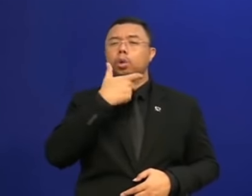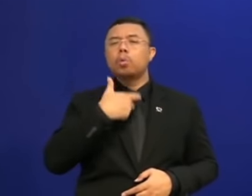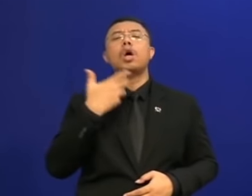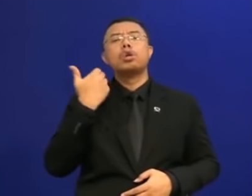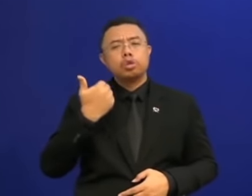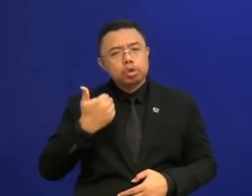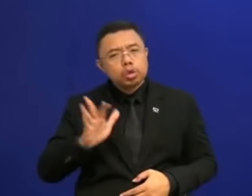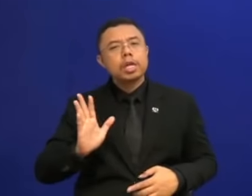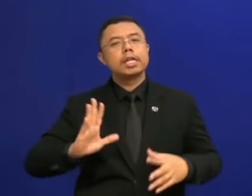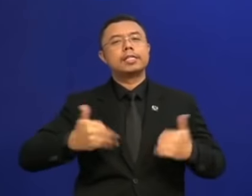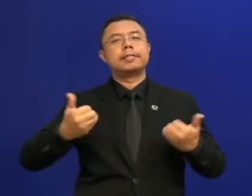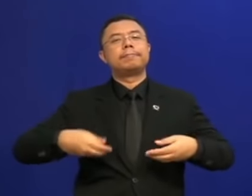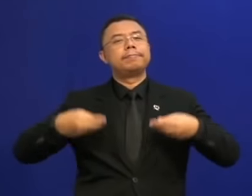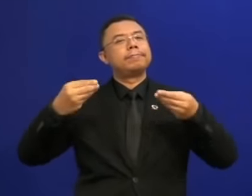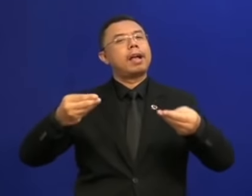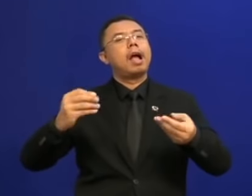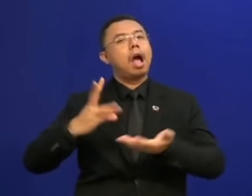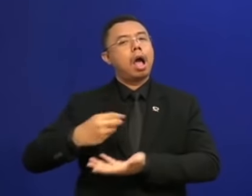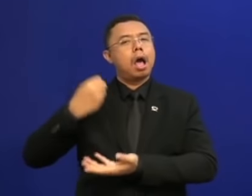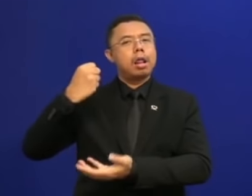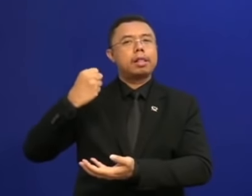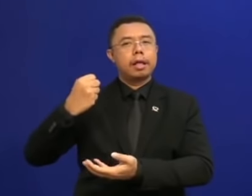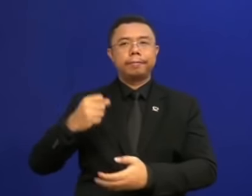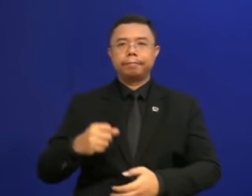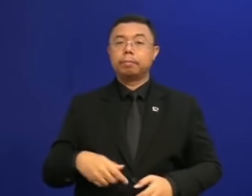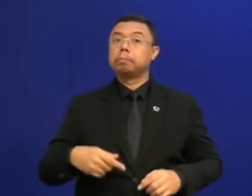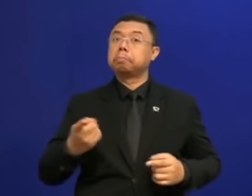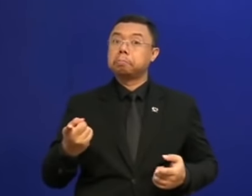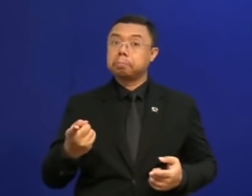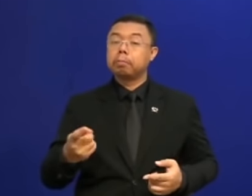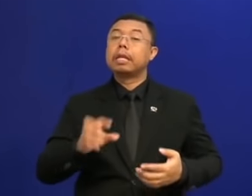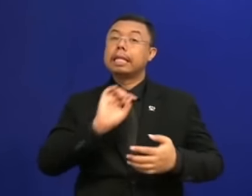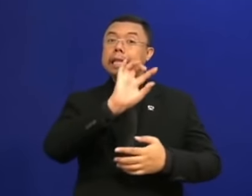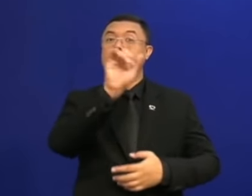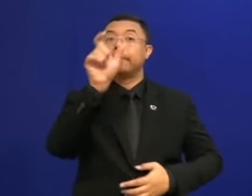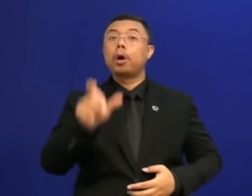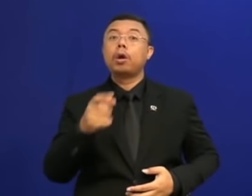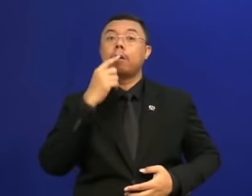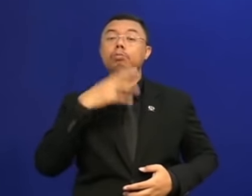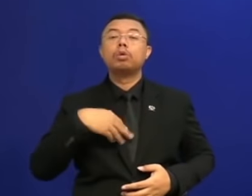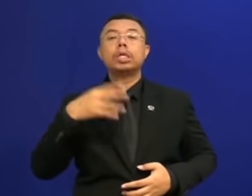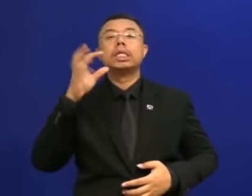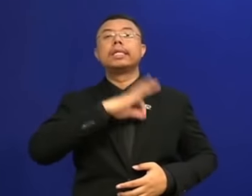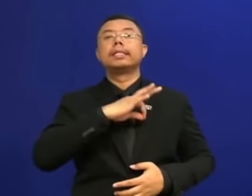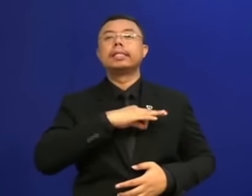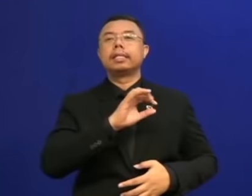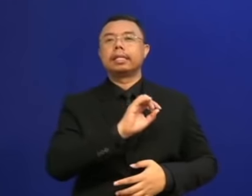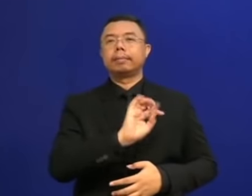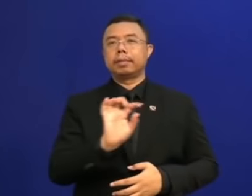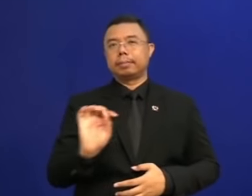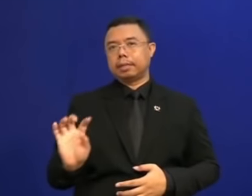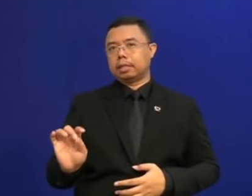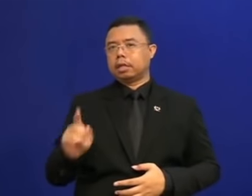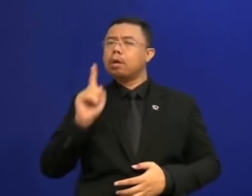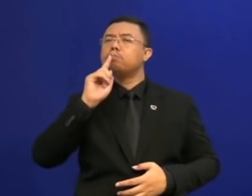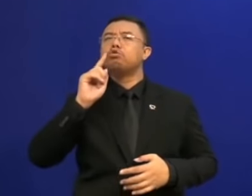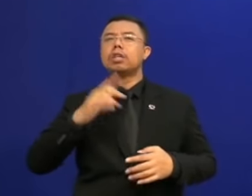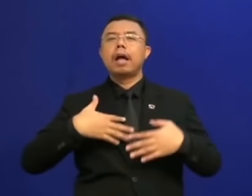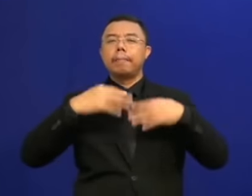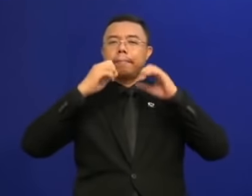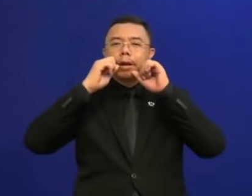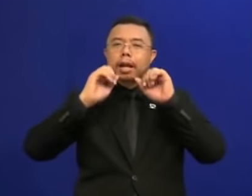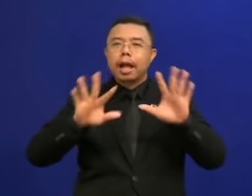sudah menyediakan harta. Padahal setiap orang itu punya rezekinya, punya